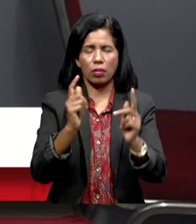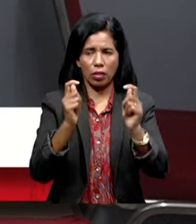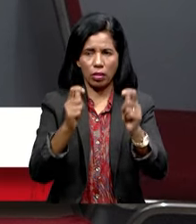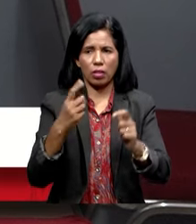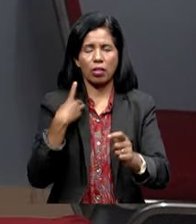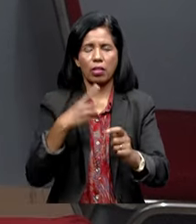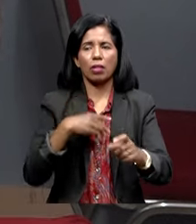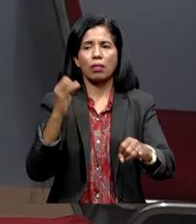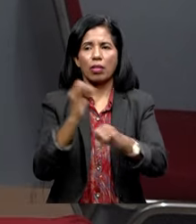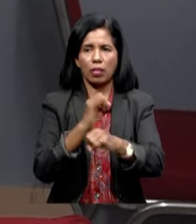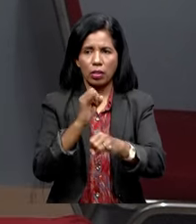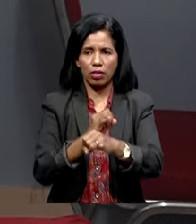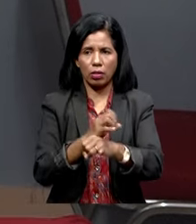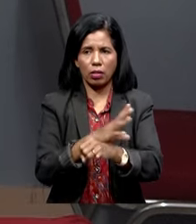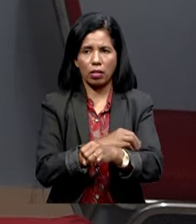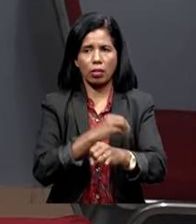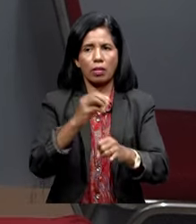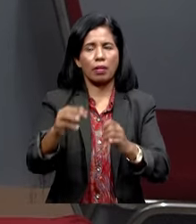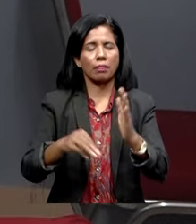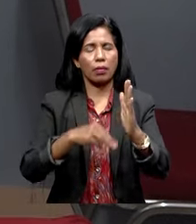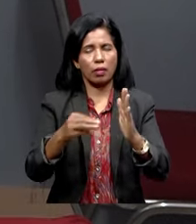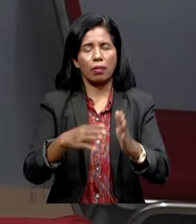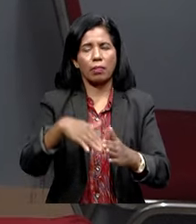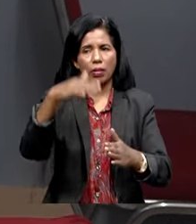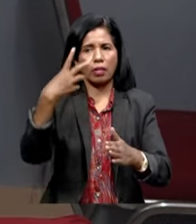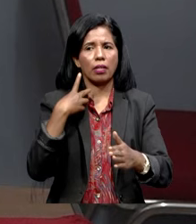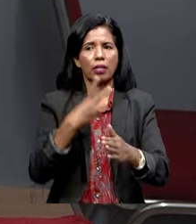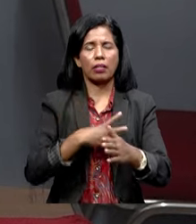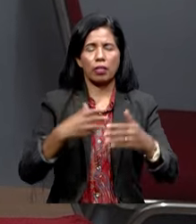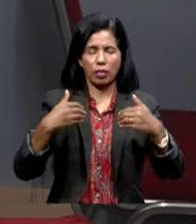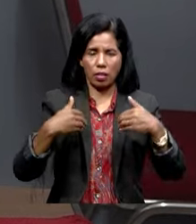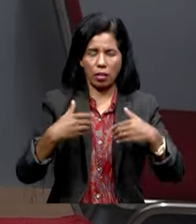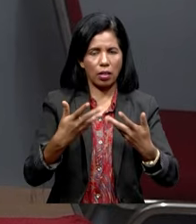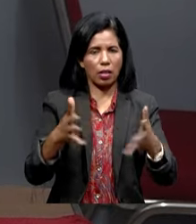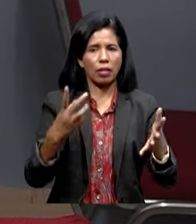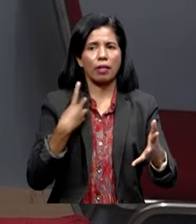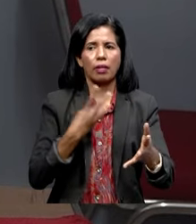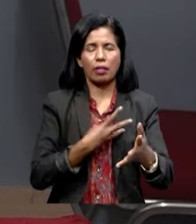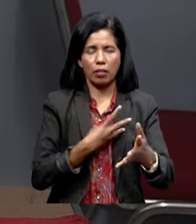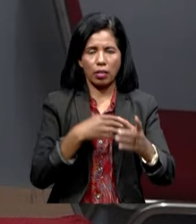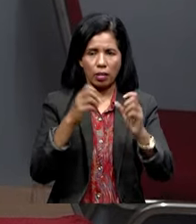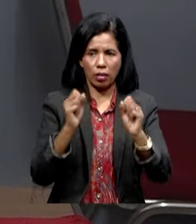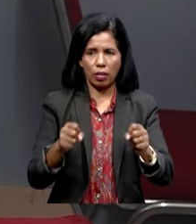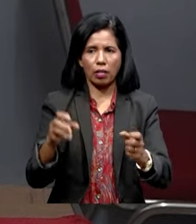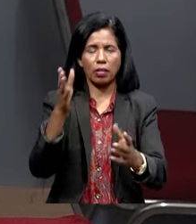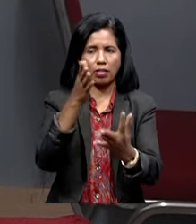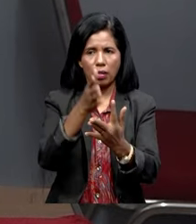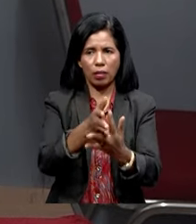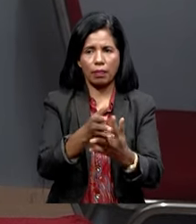ba industria medio balete nebe ke ita durante ni ita sei menos para nune ita tama